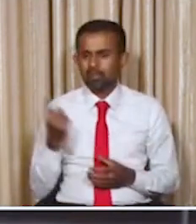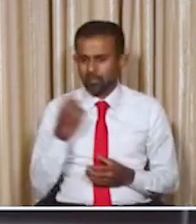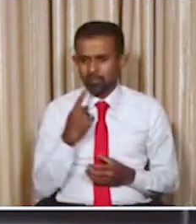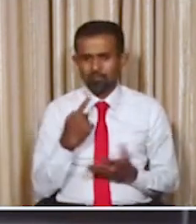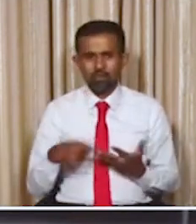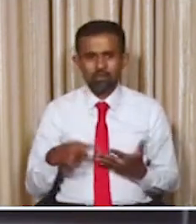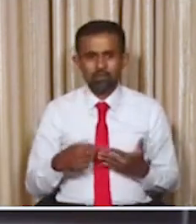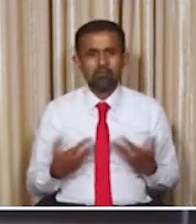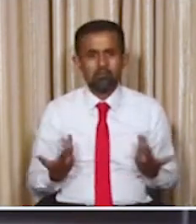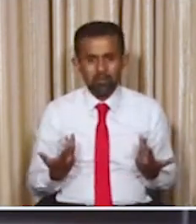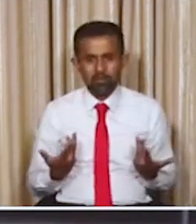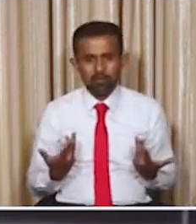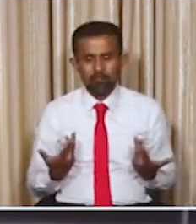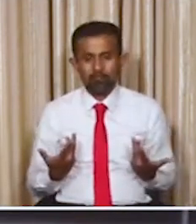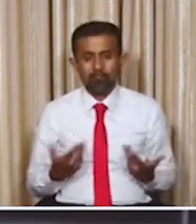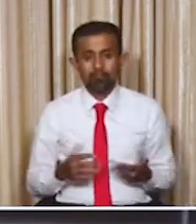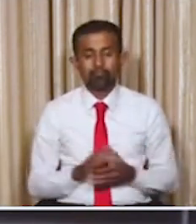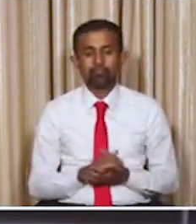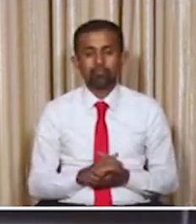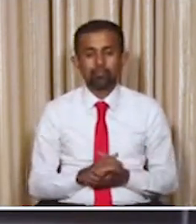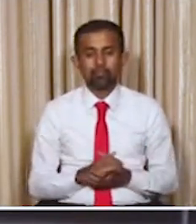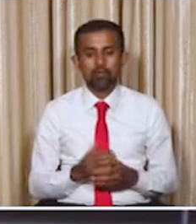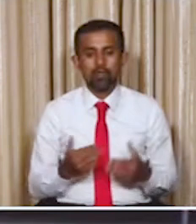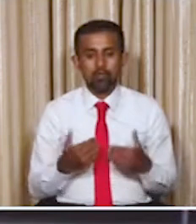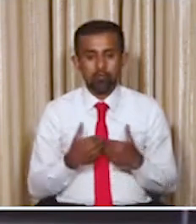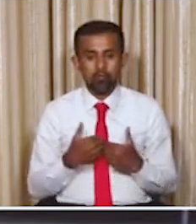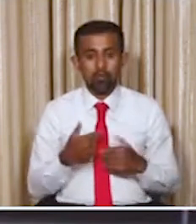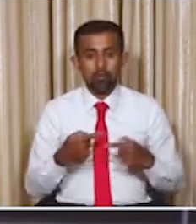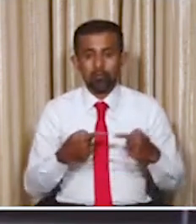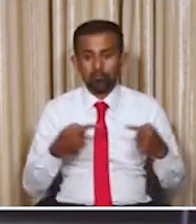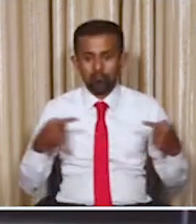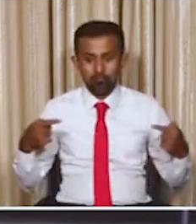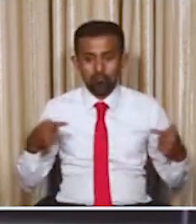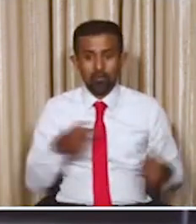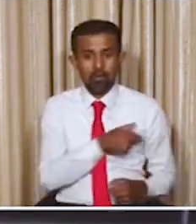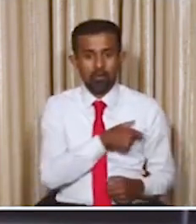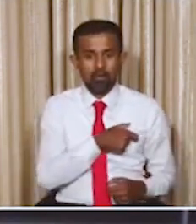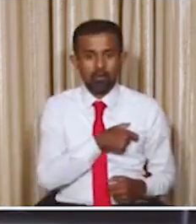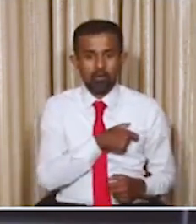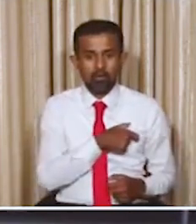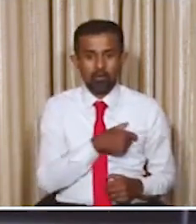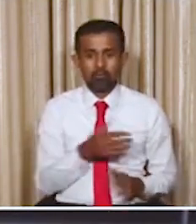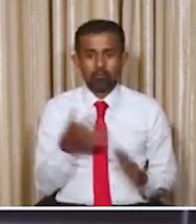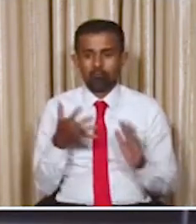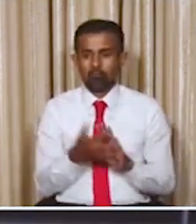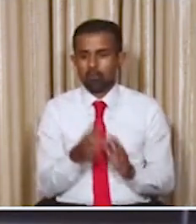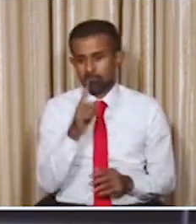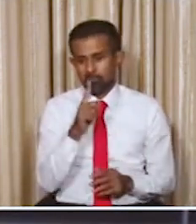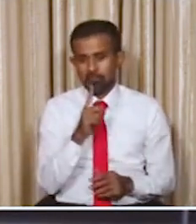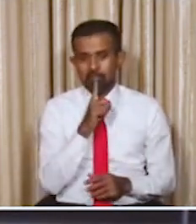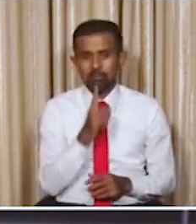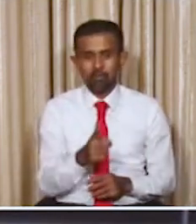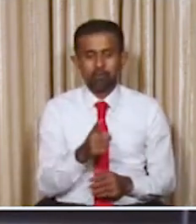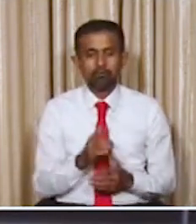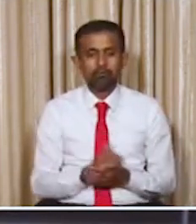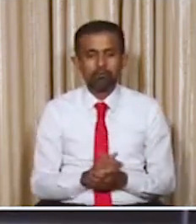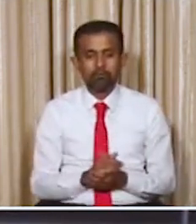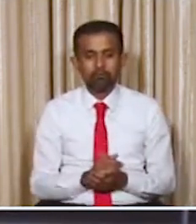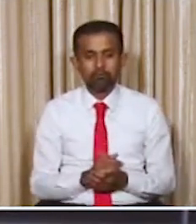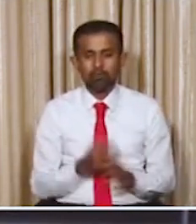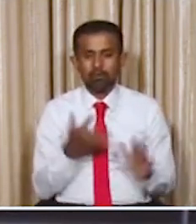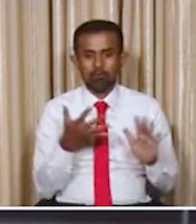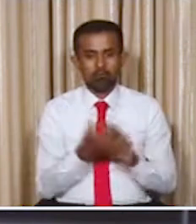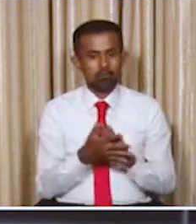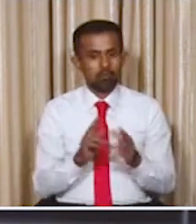දේ අනිත් එක මම කියන්න කැමතියි අපේ ගරු විපක්ෂ නායකතුමත් කරන වරදක් මම පෙන්වලා දෙන්න ඕනේ එතුමාට මේ වරද